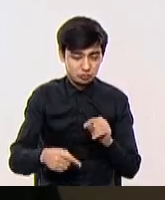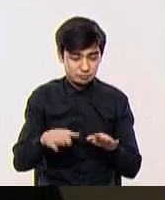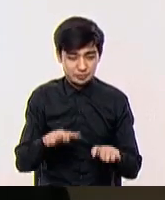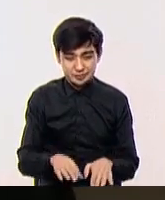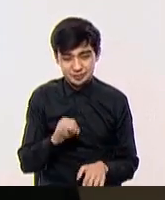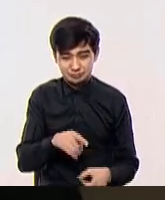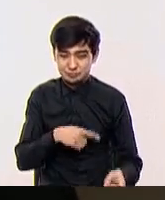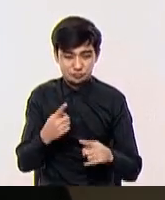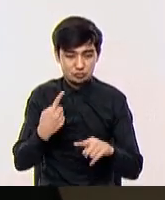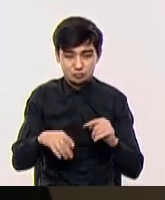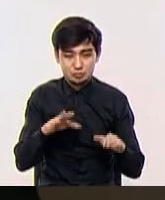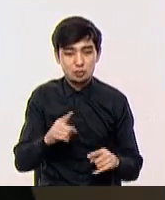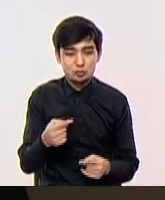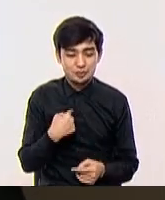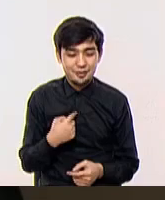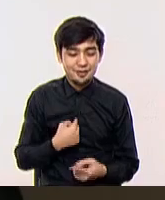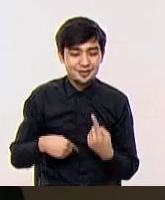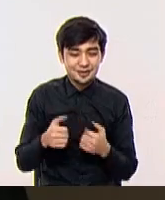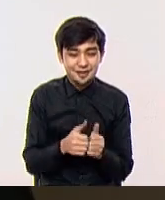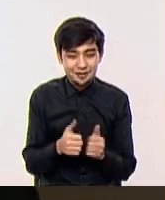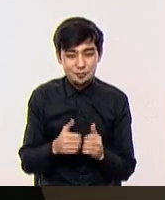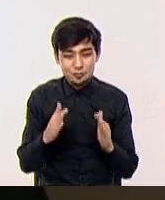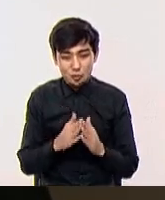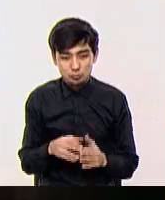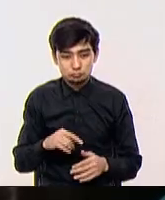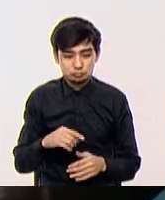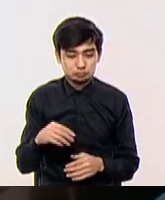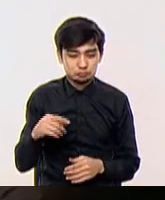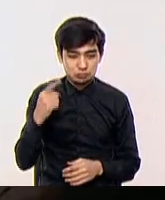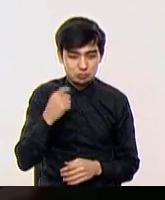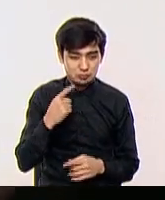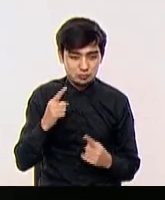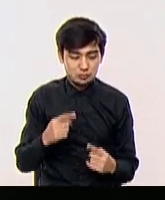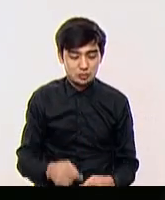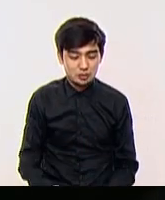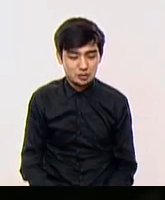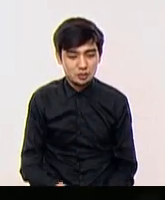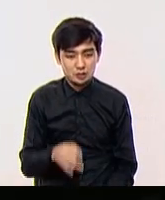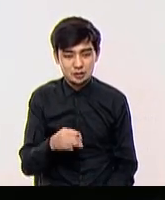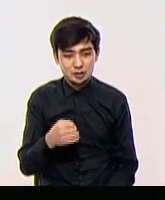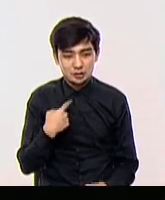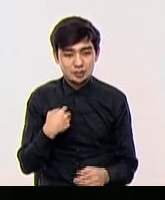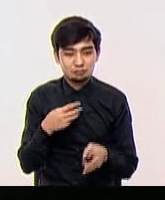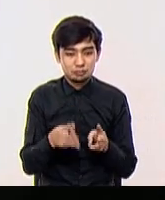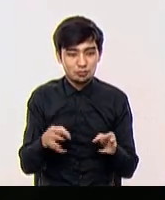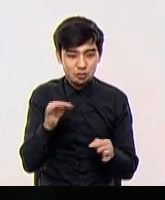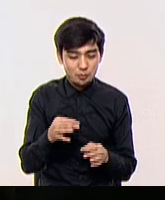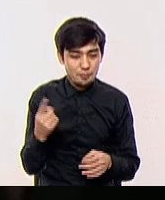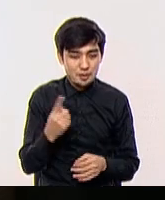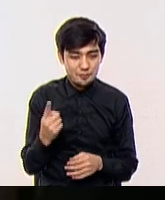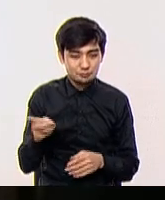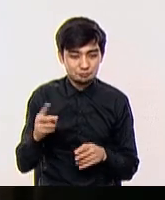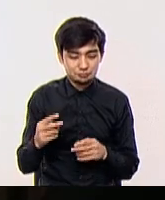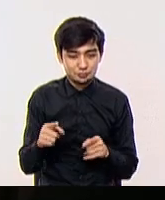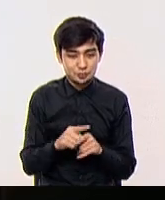и переезжают. Почему они должны наше именно жилье тревожить? У нас сейчас там идет угроза потопления. Это первая